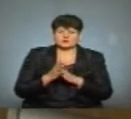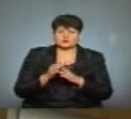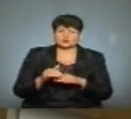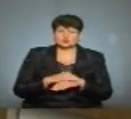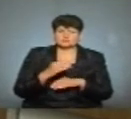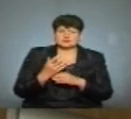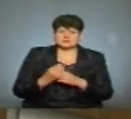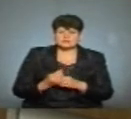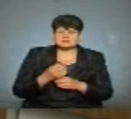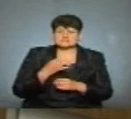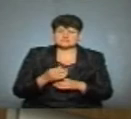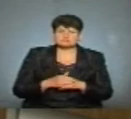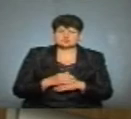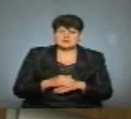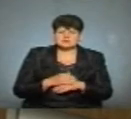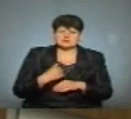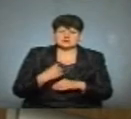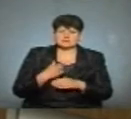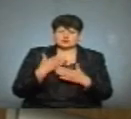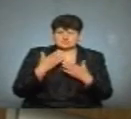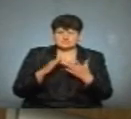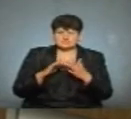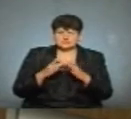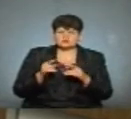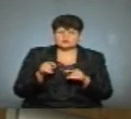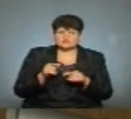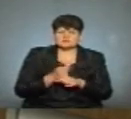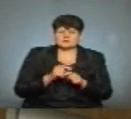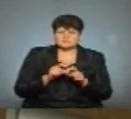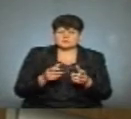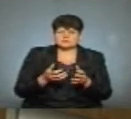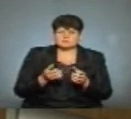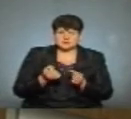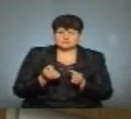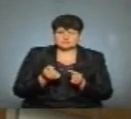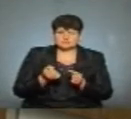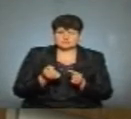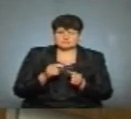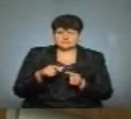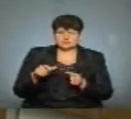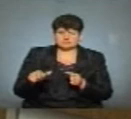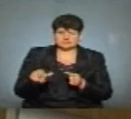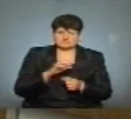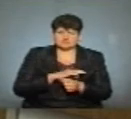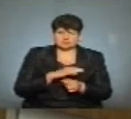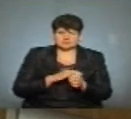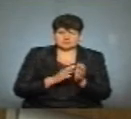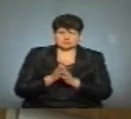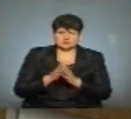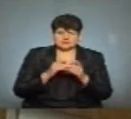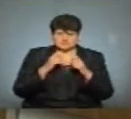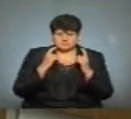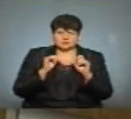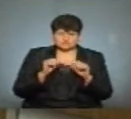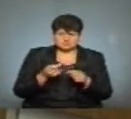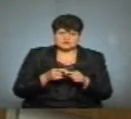дня. Скажіть, будь ласка, я прочитала в інтернеті, що у вас в аптеці приймають від людей використані маски і рукавички. Можна